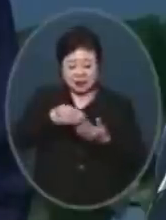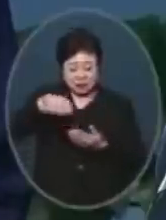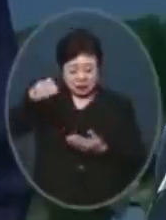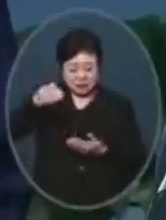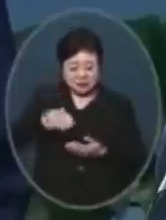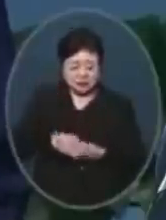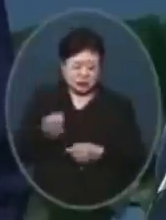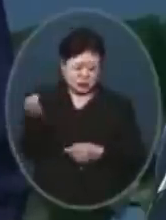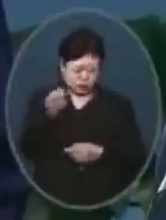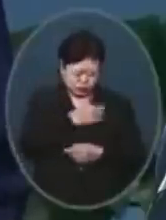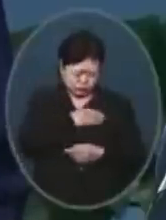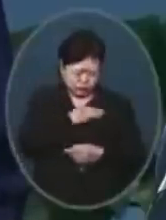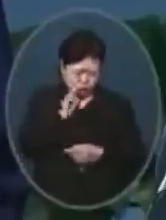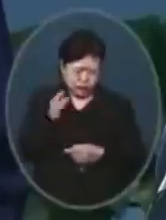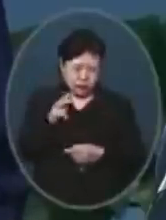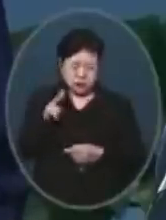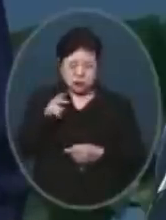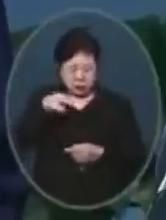큰 부자가 되어서